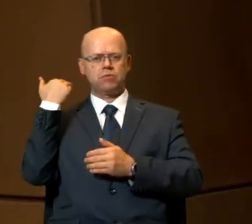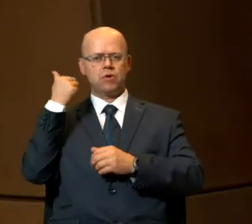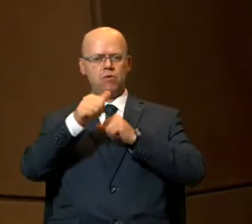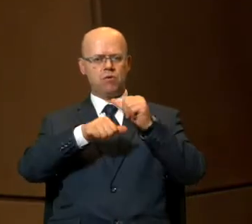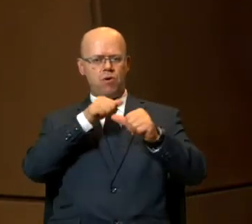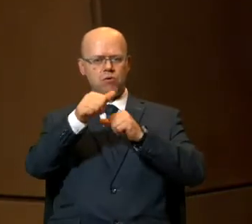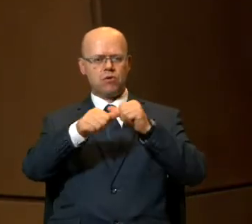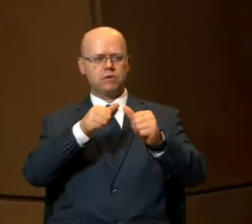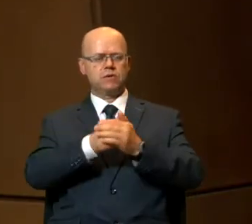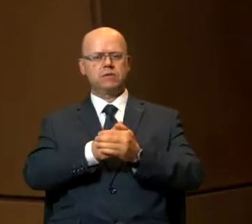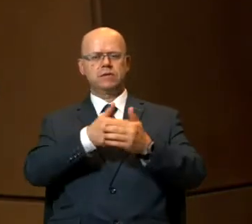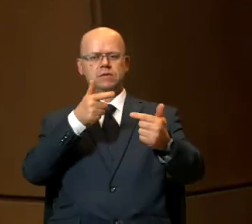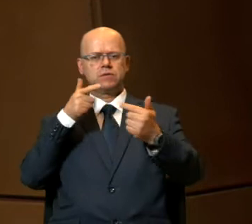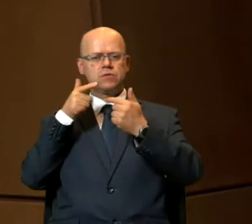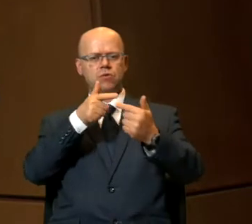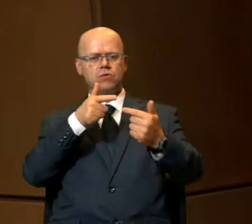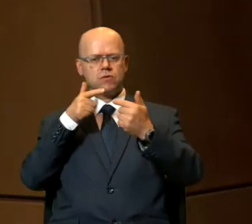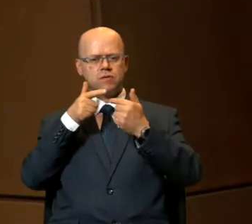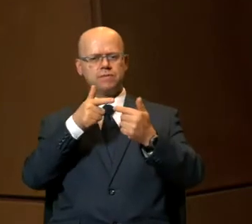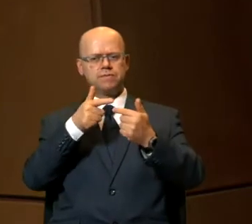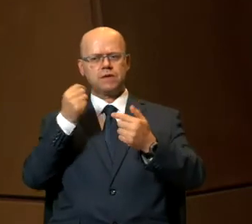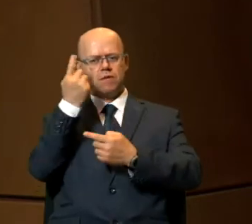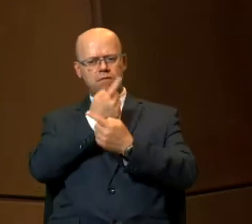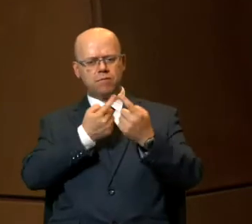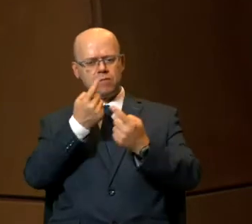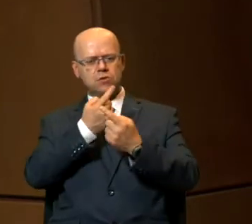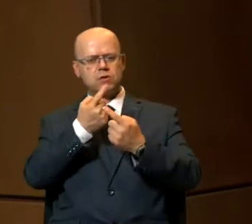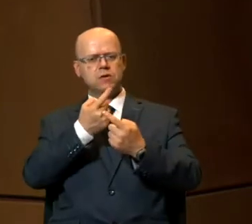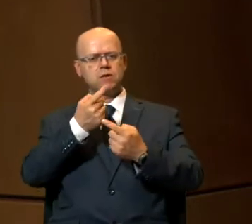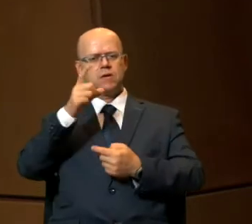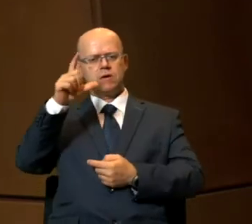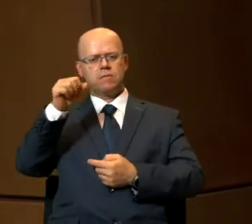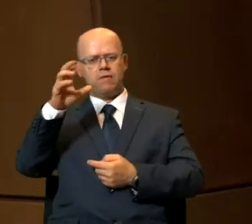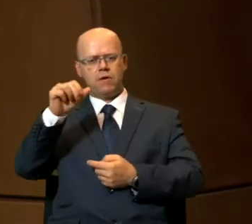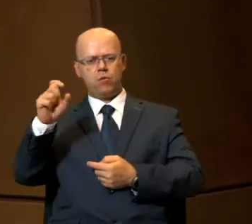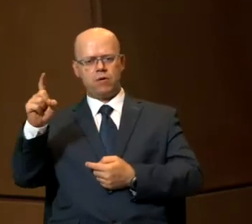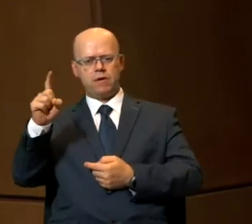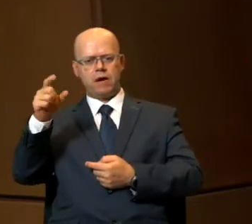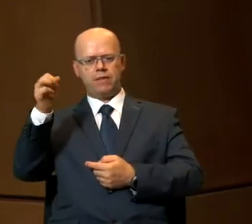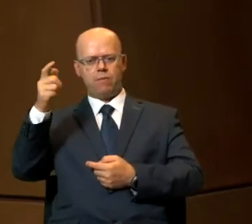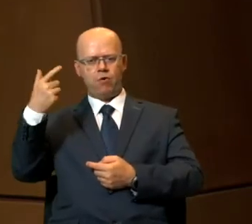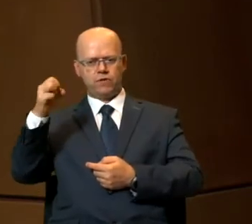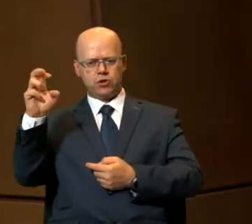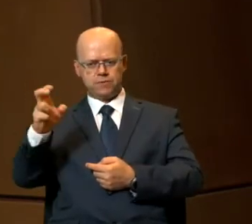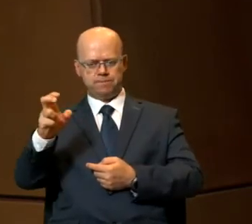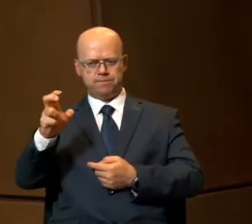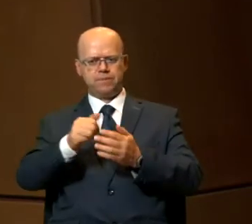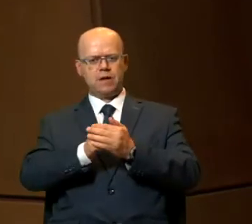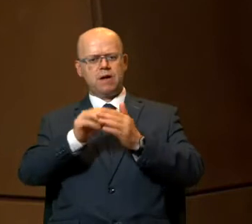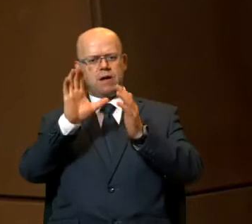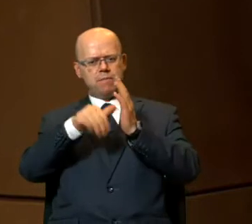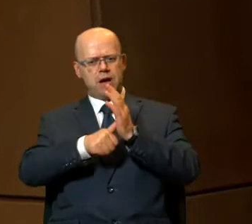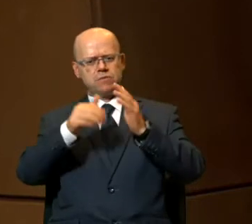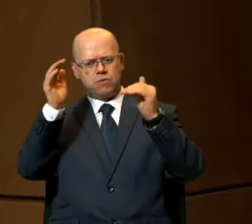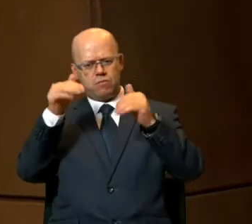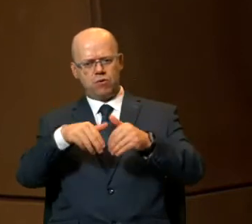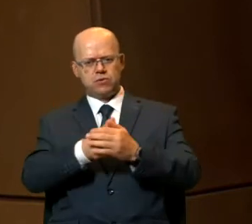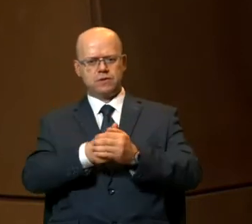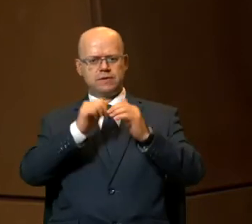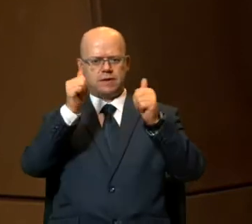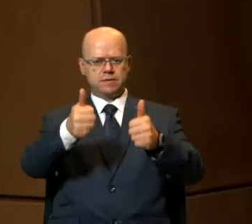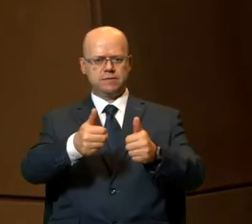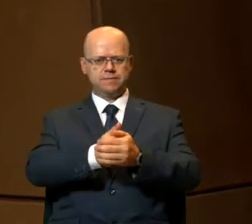ubiegłorocznych dyskusji wokół myśli też Pawła Adamowicza, myśli, jak bardzo miasto może się stać, albo jak może się